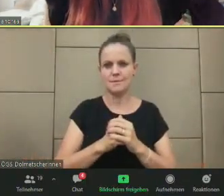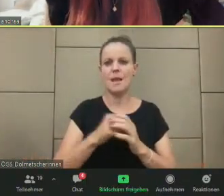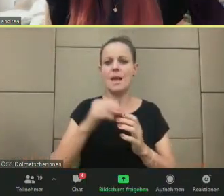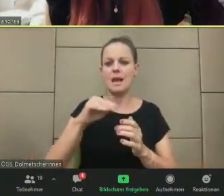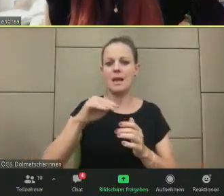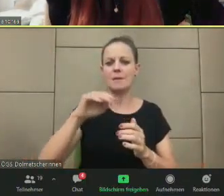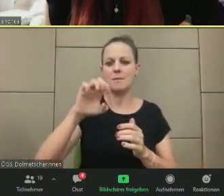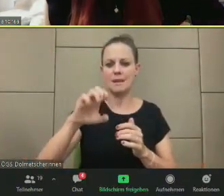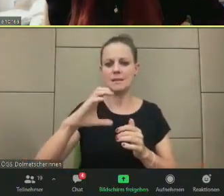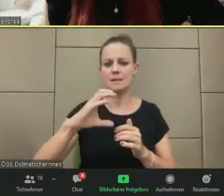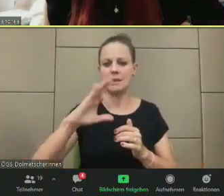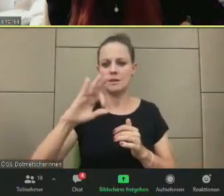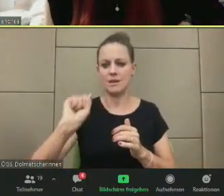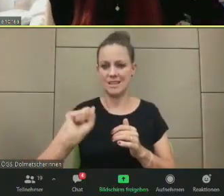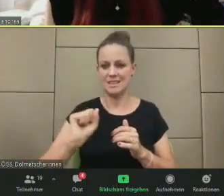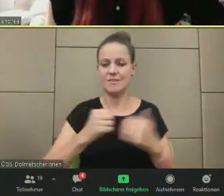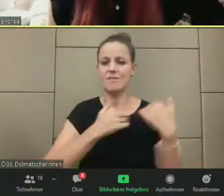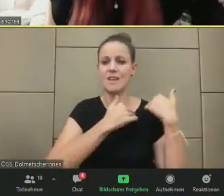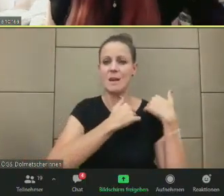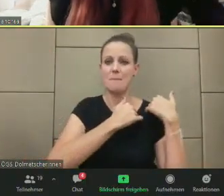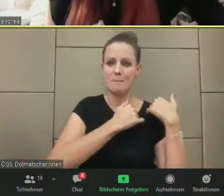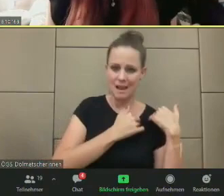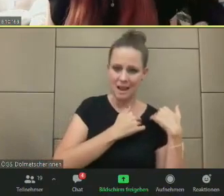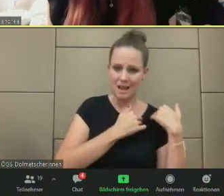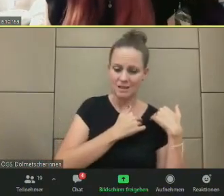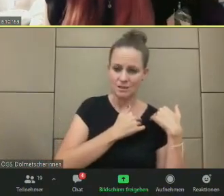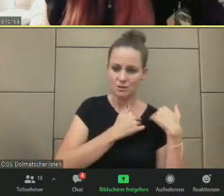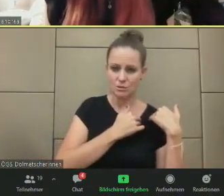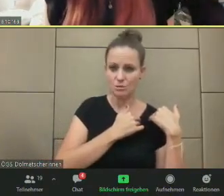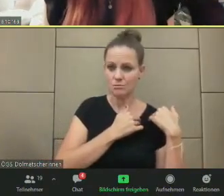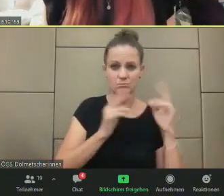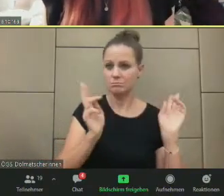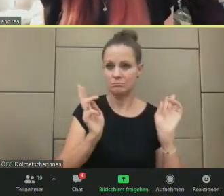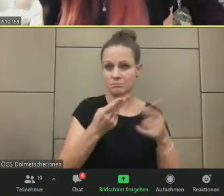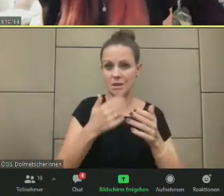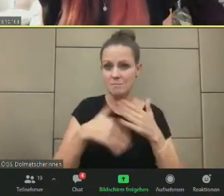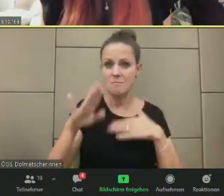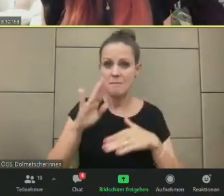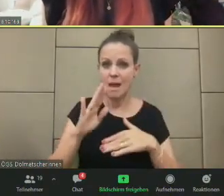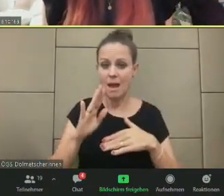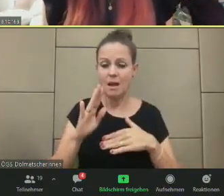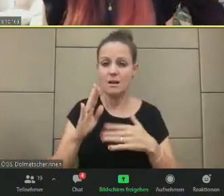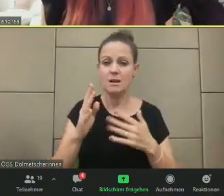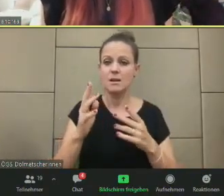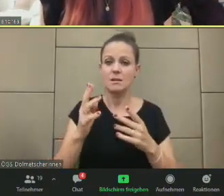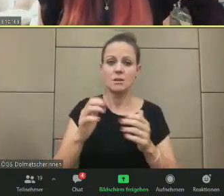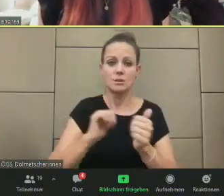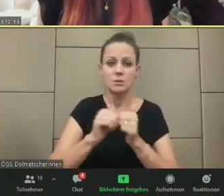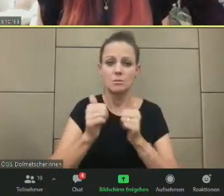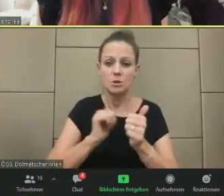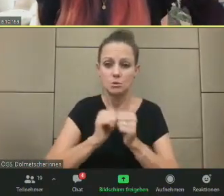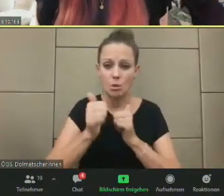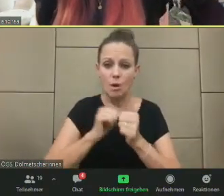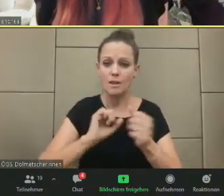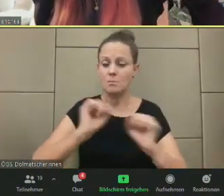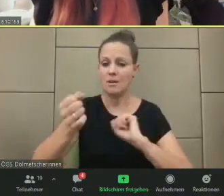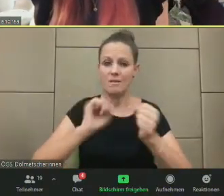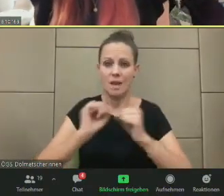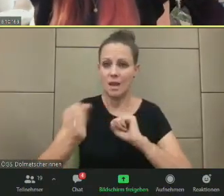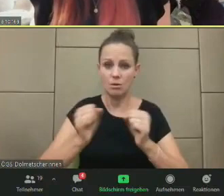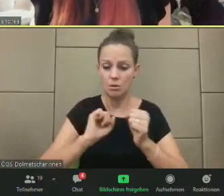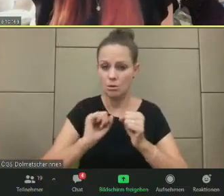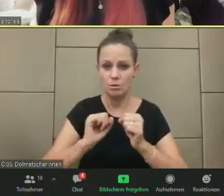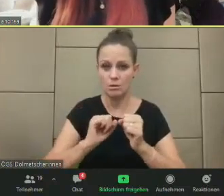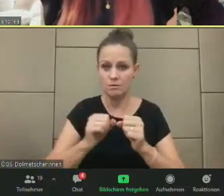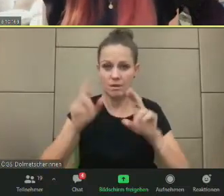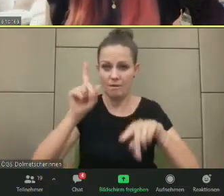eine Belastungsintoleranz vorherrscht, ist mehr Bewegung oft der falsche Rat und dann kann es oft dazu führen, dass die Krankheit immer schlimmer und schlimmer